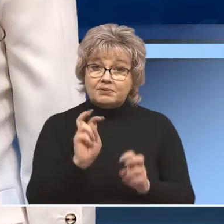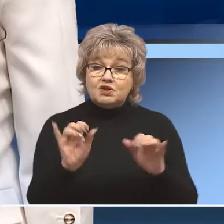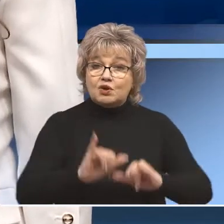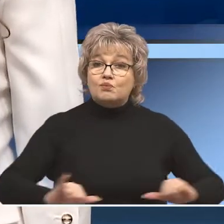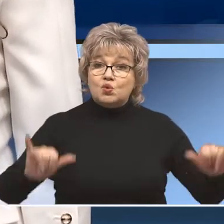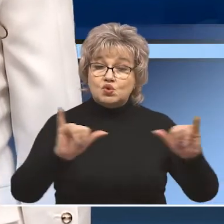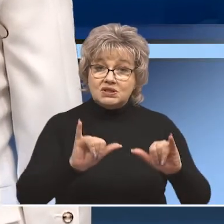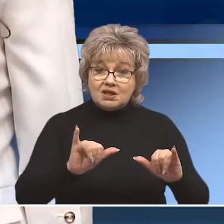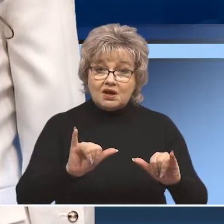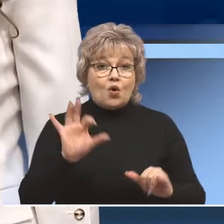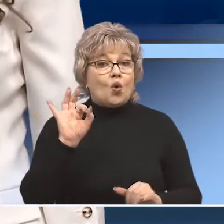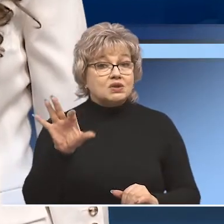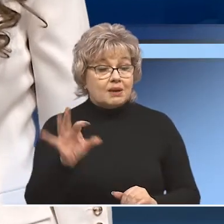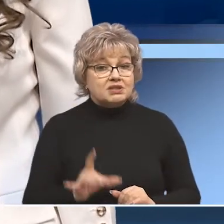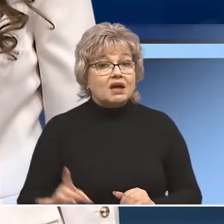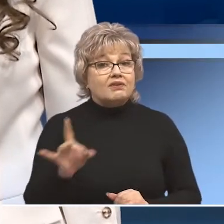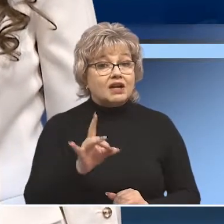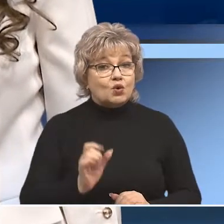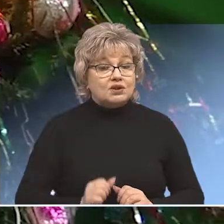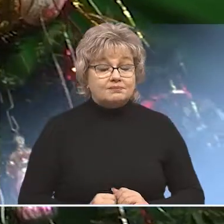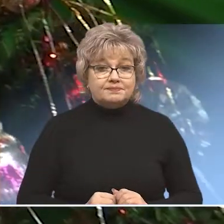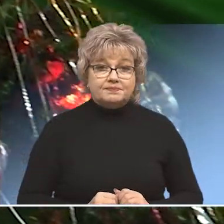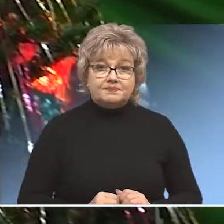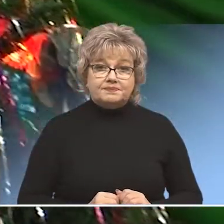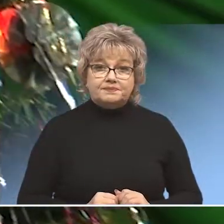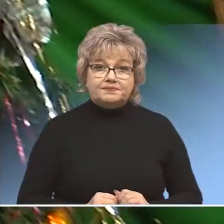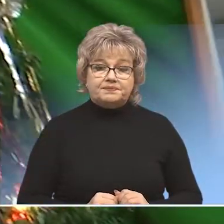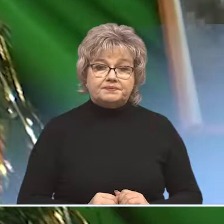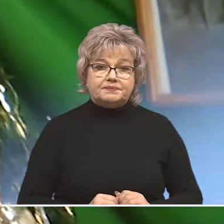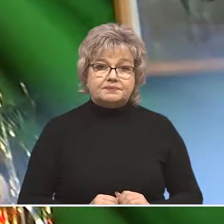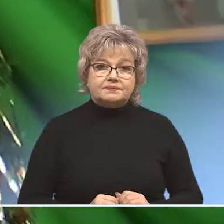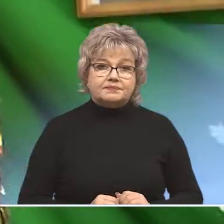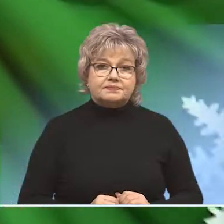посетителям Краеведческий музей Октябрьского района.